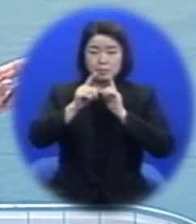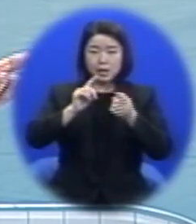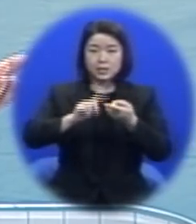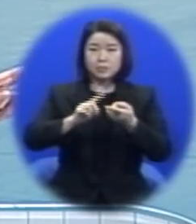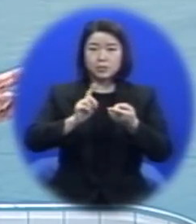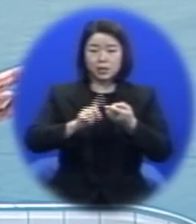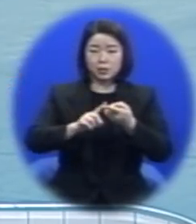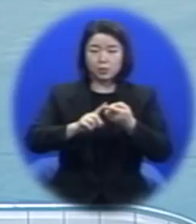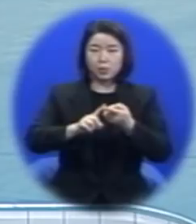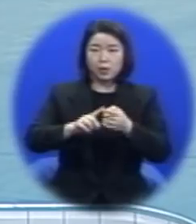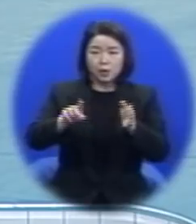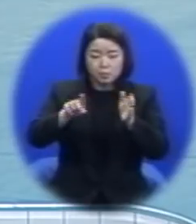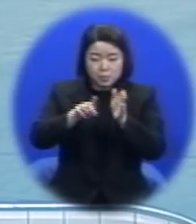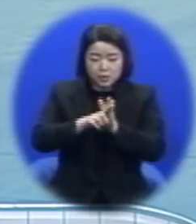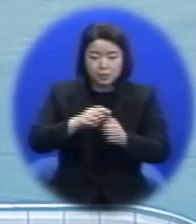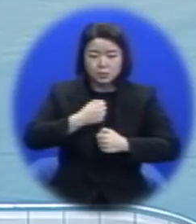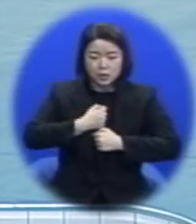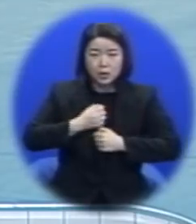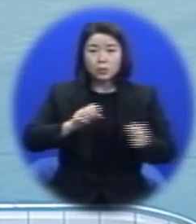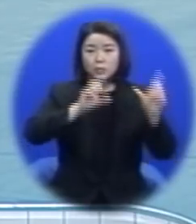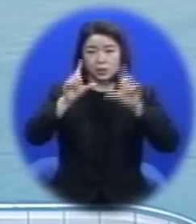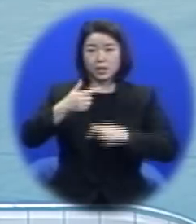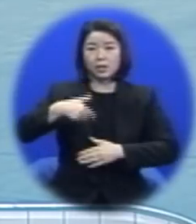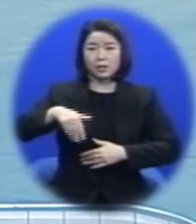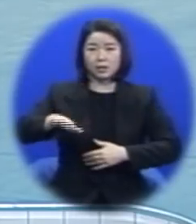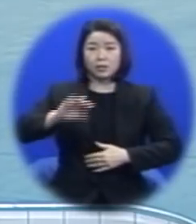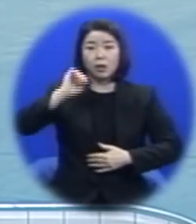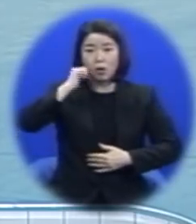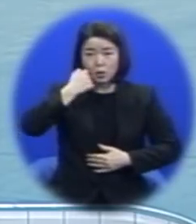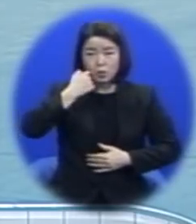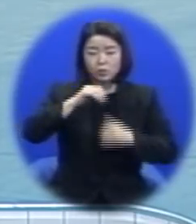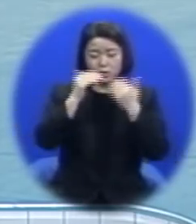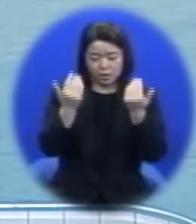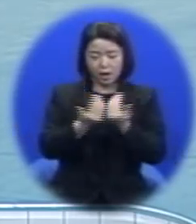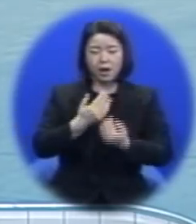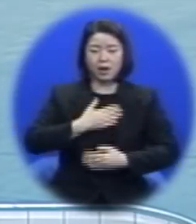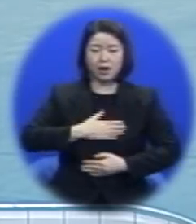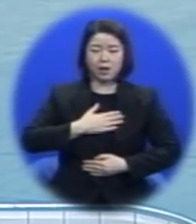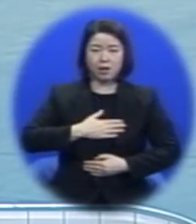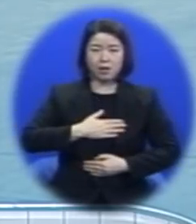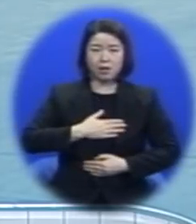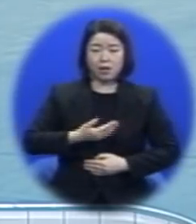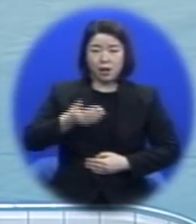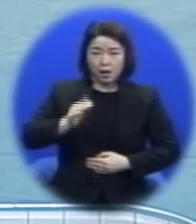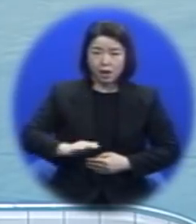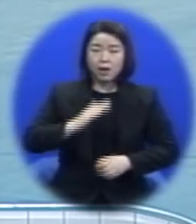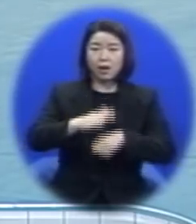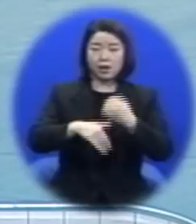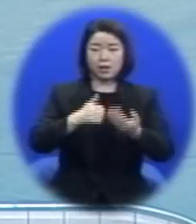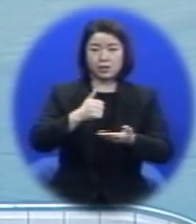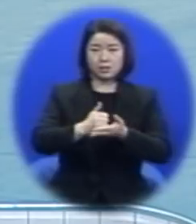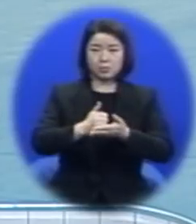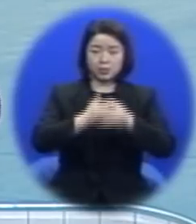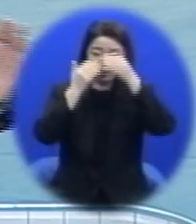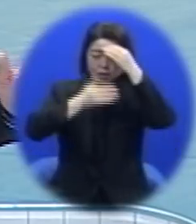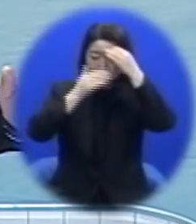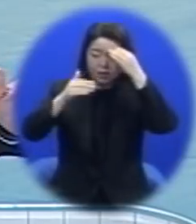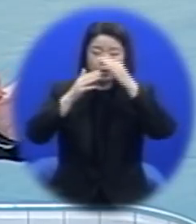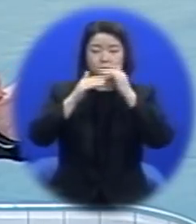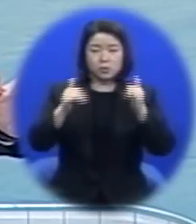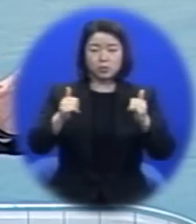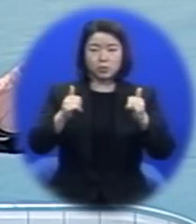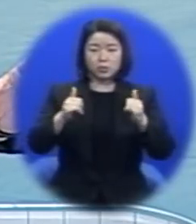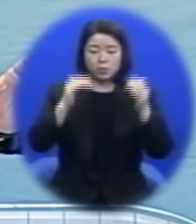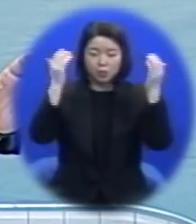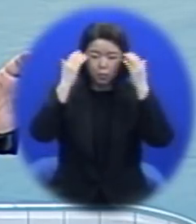일에 어려움을 겪는 일을 아십니다. 다 아십니다. 그러나 하나님은 성도들의 고난을 면제해